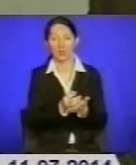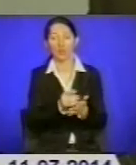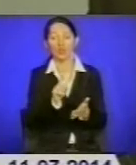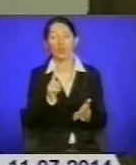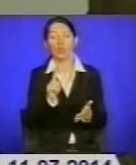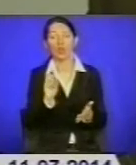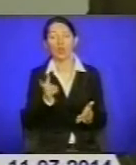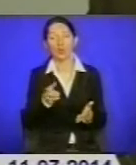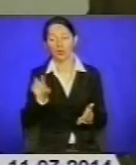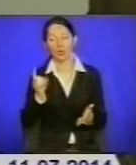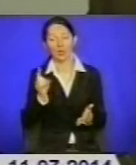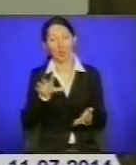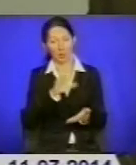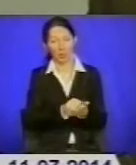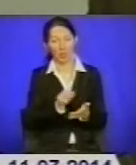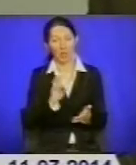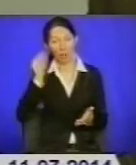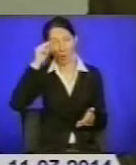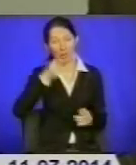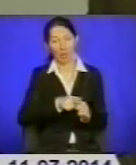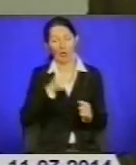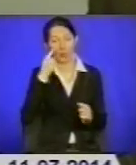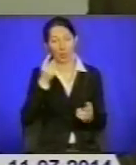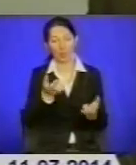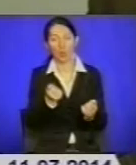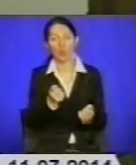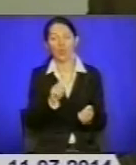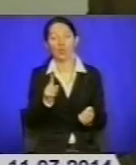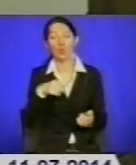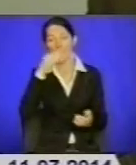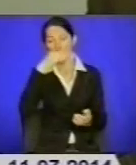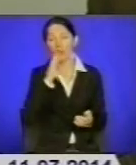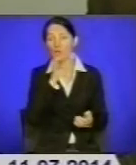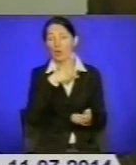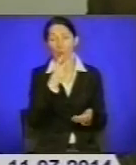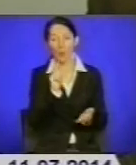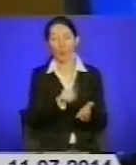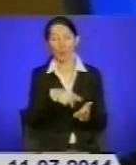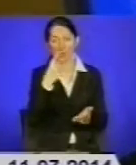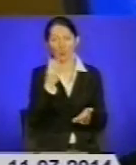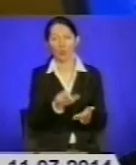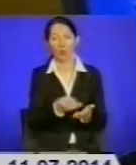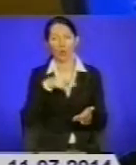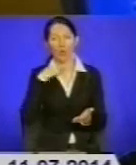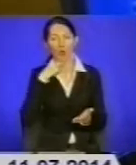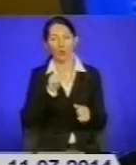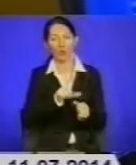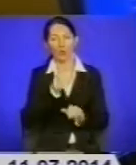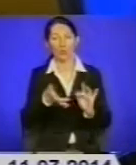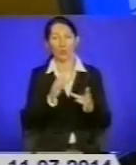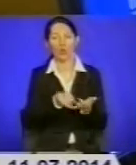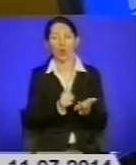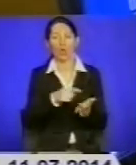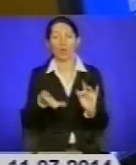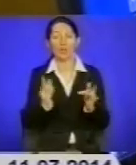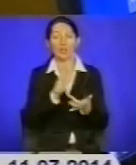займалася на уроках, які вона оцінки отримала і на що повинні батьки звернути увагу. Окрім електронного журналу, на сайті